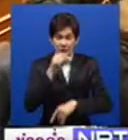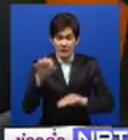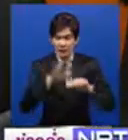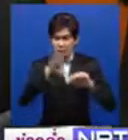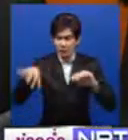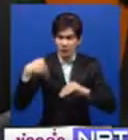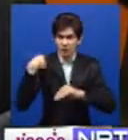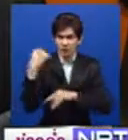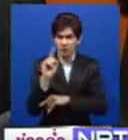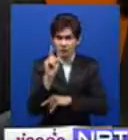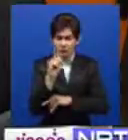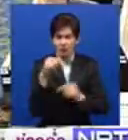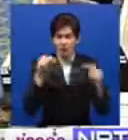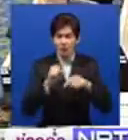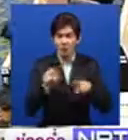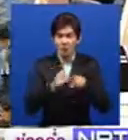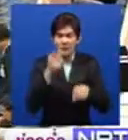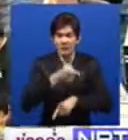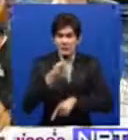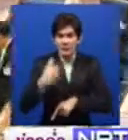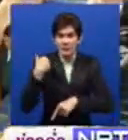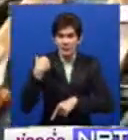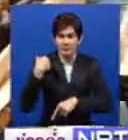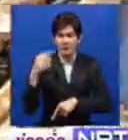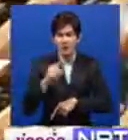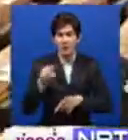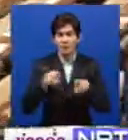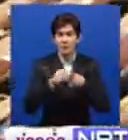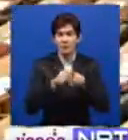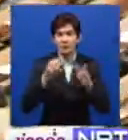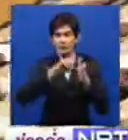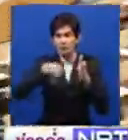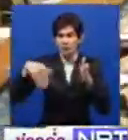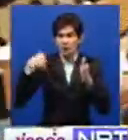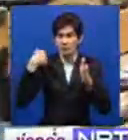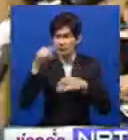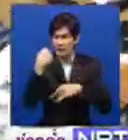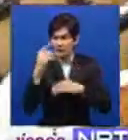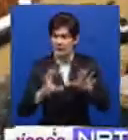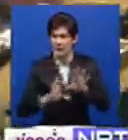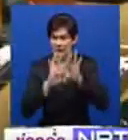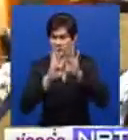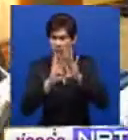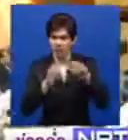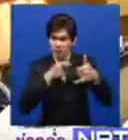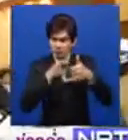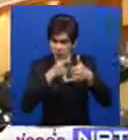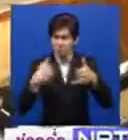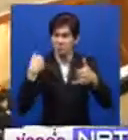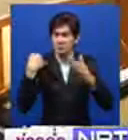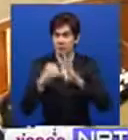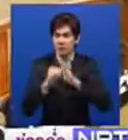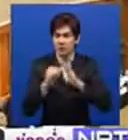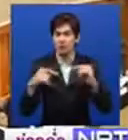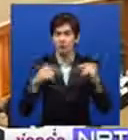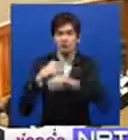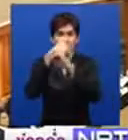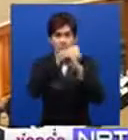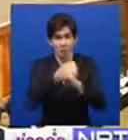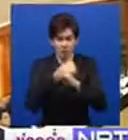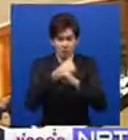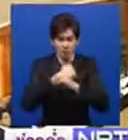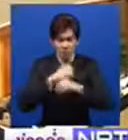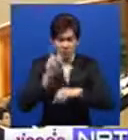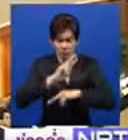อนุมัติในพื้นที่ที่ซับซ้อนและสอบสวนทางวินัยกับผู้ที่เกี่ยวข้องในทันทีส่วนมาตรการป้องกันให้ตรวจสอบคู่